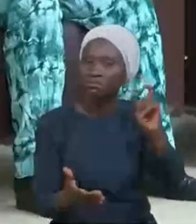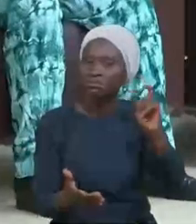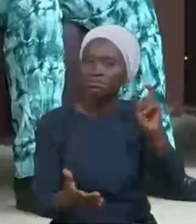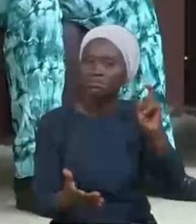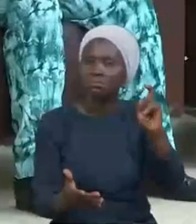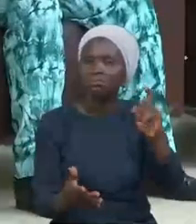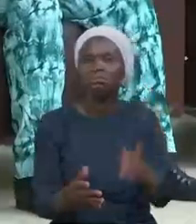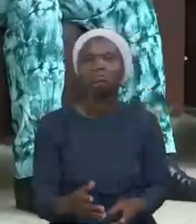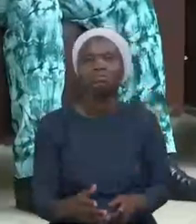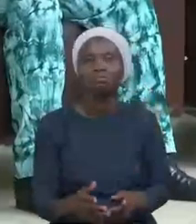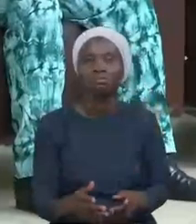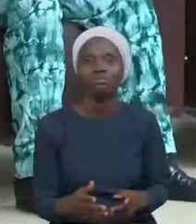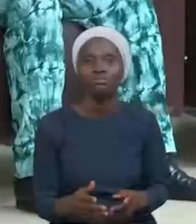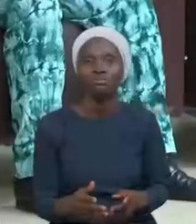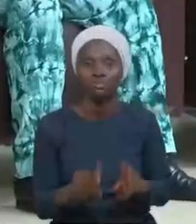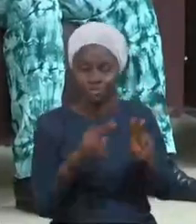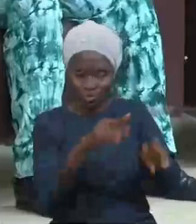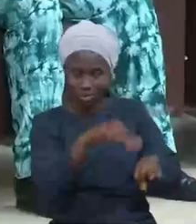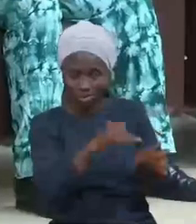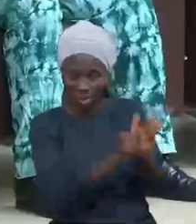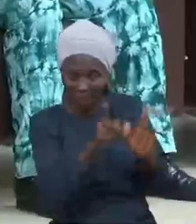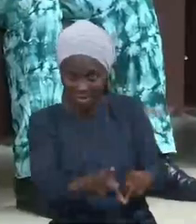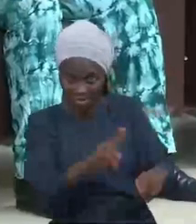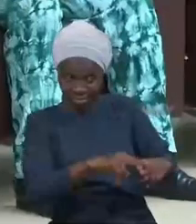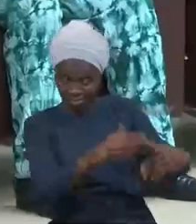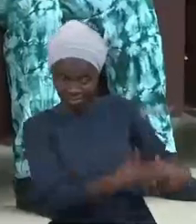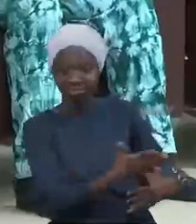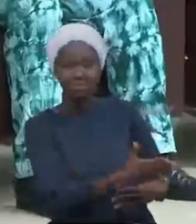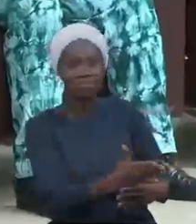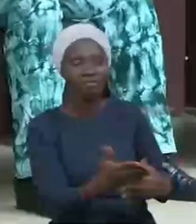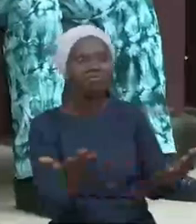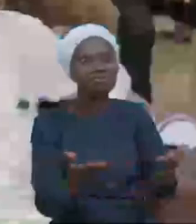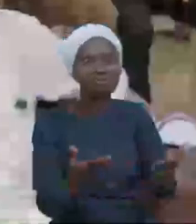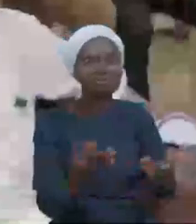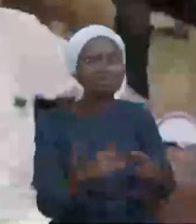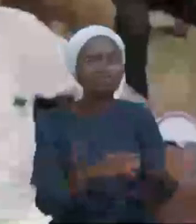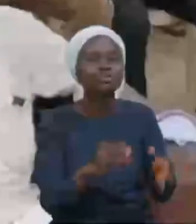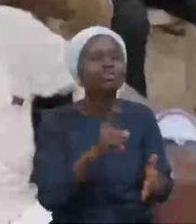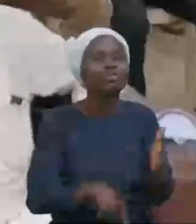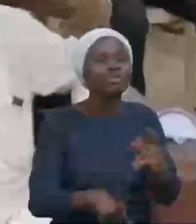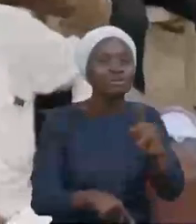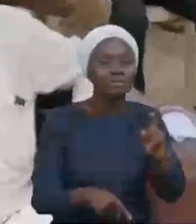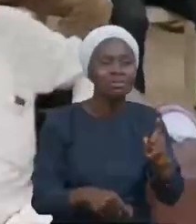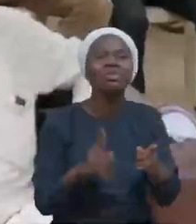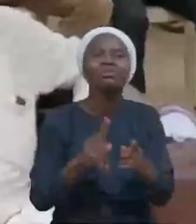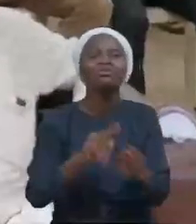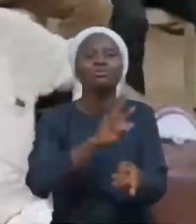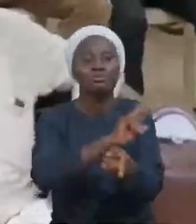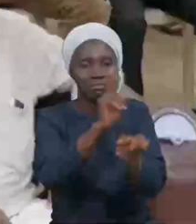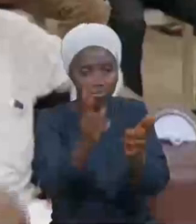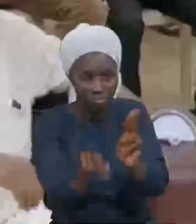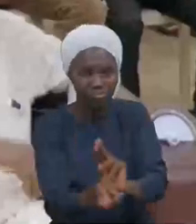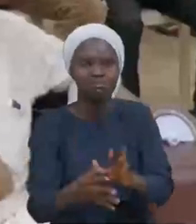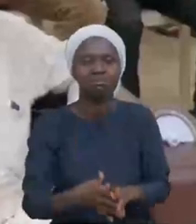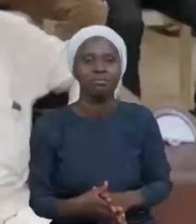Regarde ton voisin et dis-le-lui. Dis-la-lui ça. De faire quoi? C'est ce que tu vas faire ce soir. Et comme tu